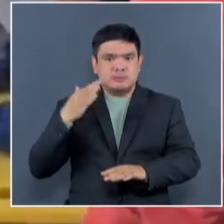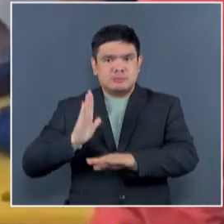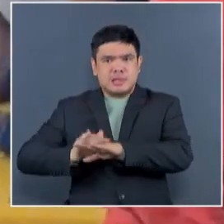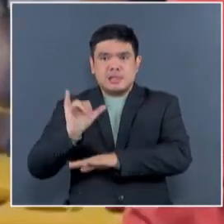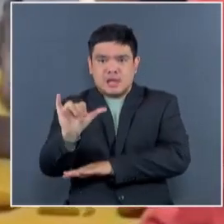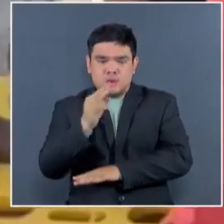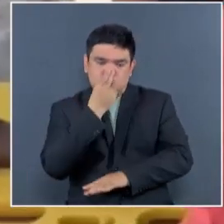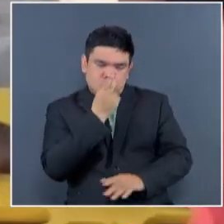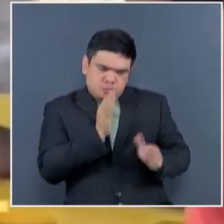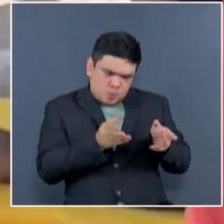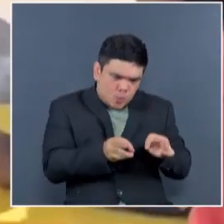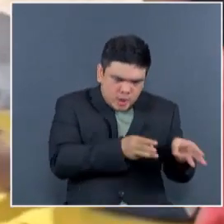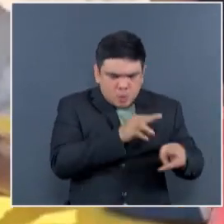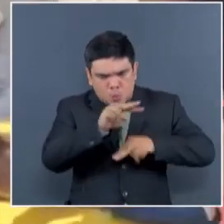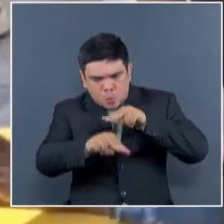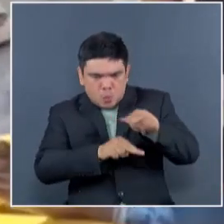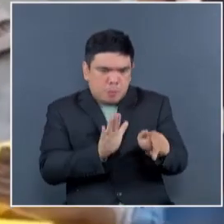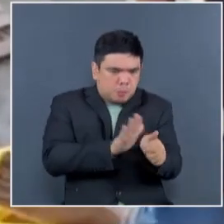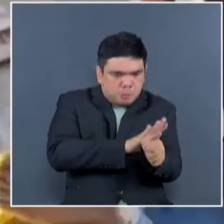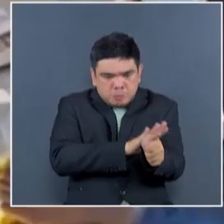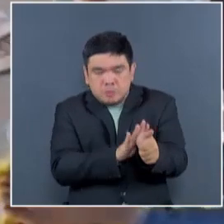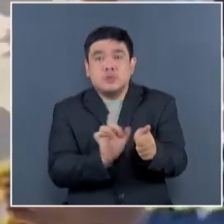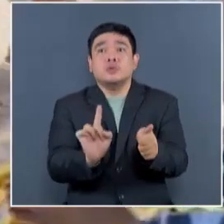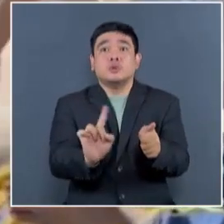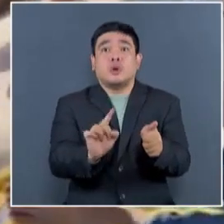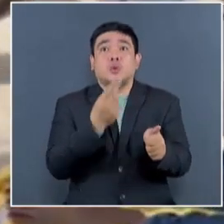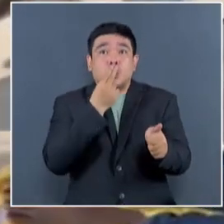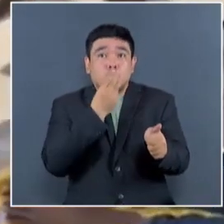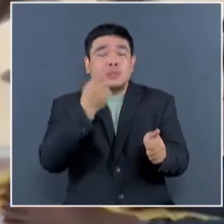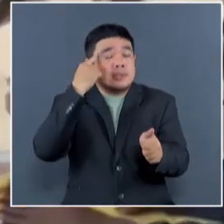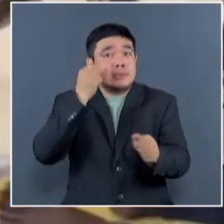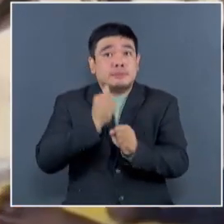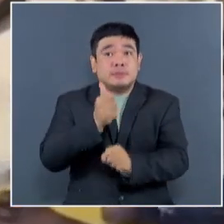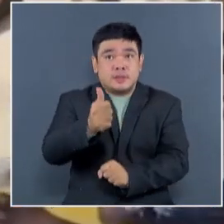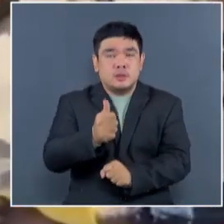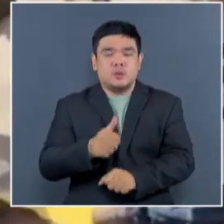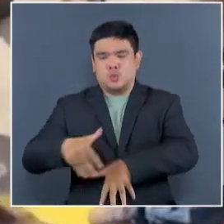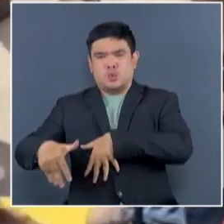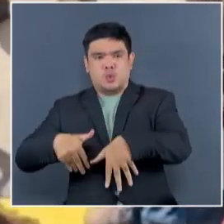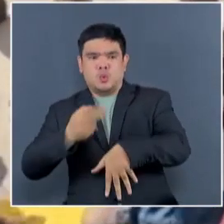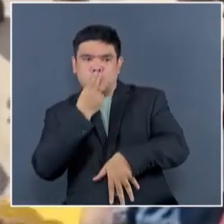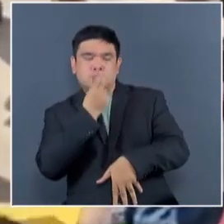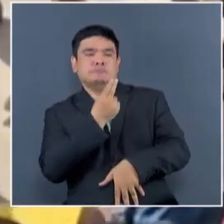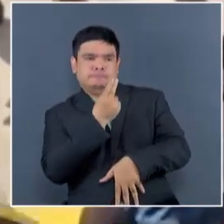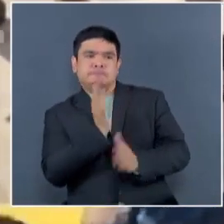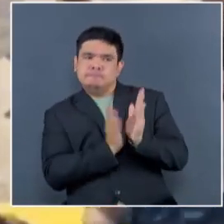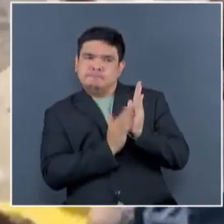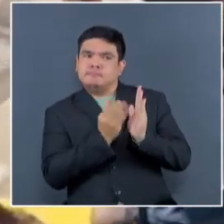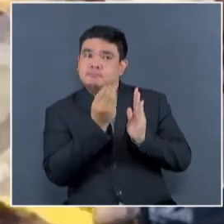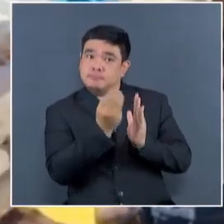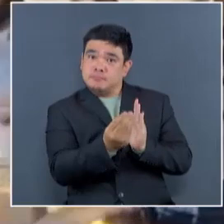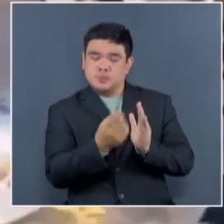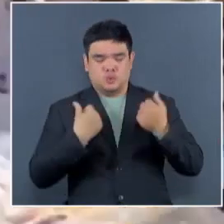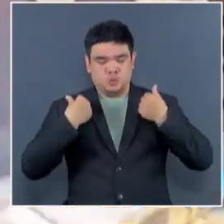ว่าสามารถที่จะรู้ว่าจะช่วยเหลือยังไงได้บ้างหรือว่ารักษาในเบื้องต้นได้ด้วยเนี่ยนะฮะชาวบ้านก็ชื่นชมเพราะอะไรรู้มั้ยคุณหมอคือชุดคุณหมออ่ะคุณผู้ชม